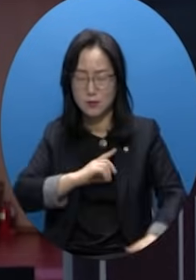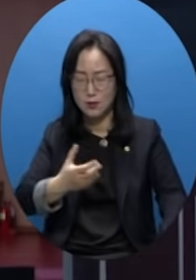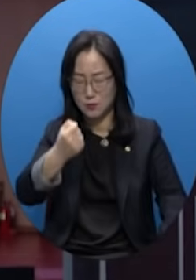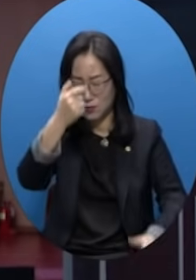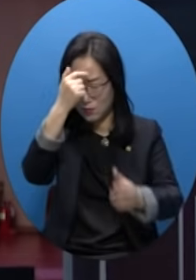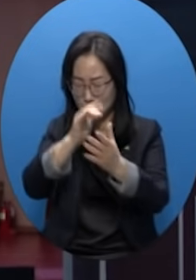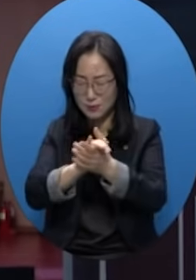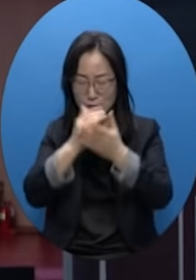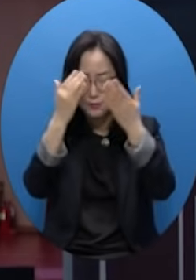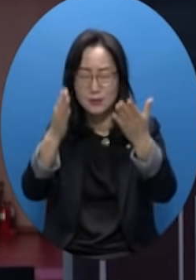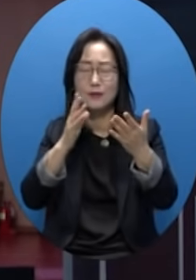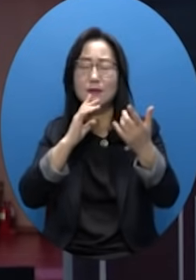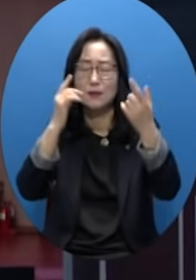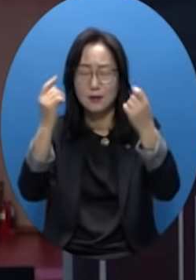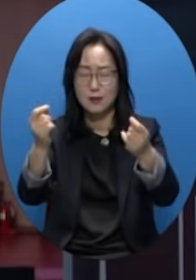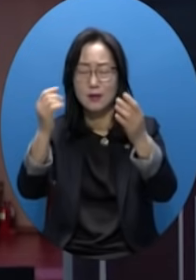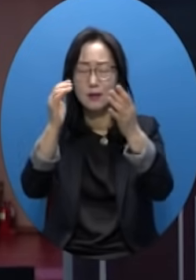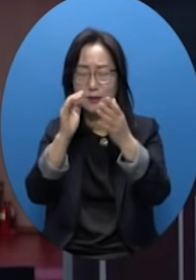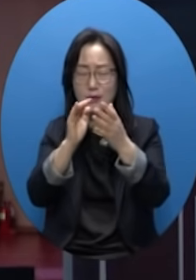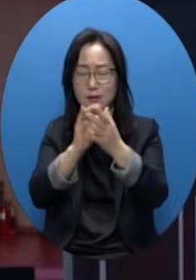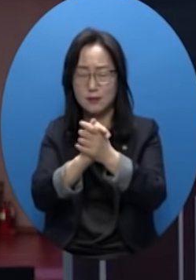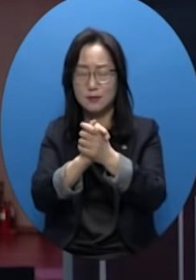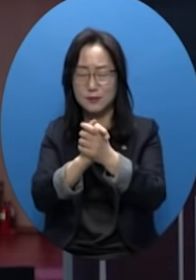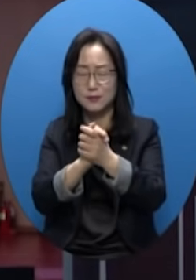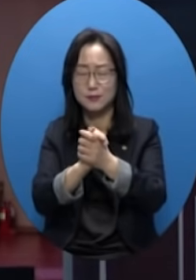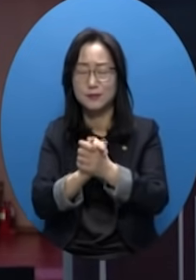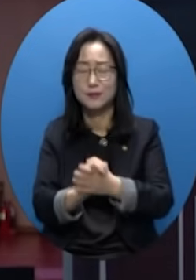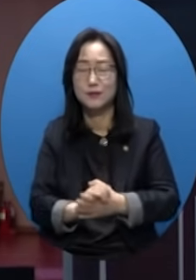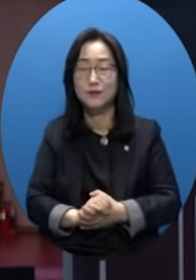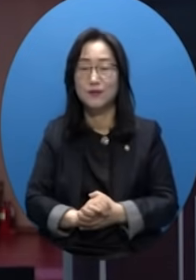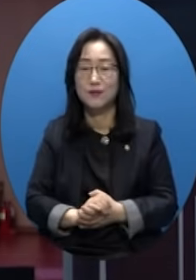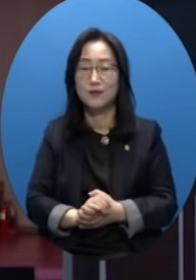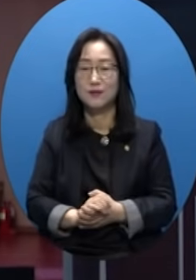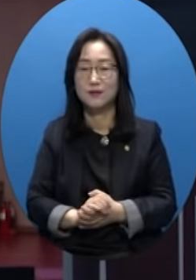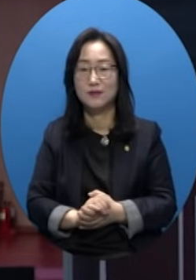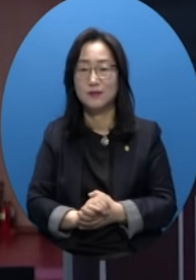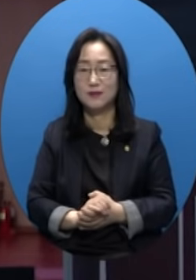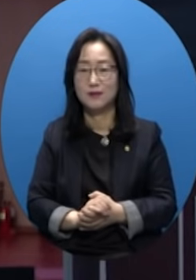기도 올리오 없나이다 아멘